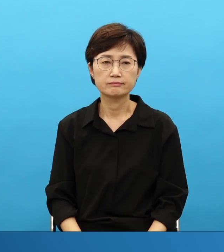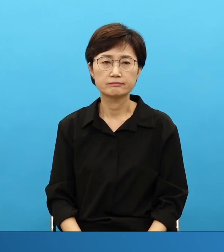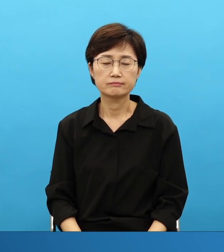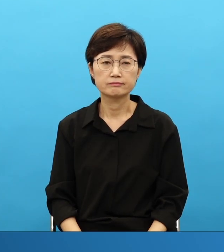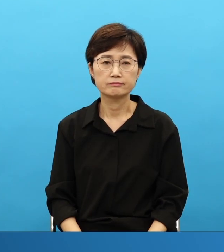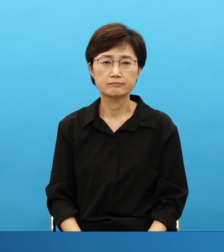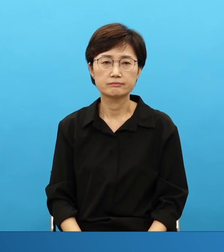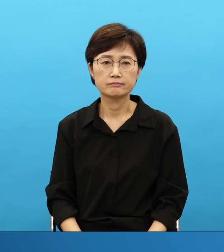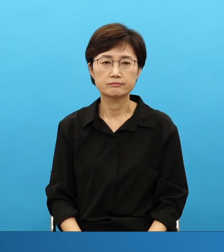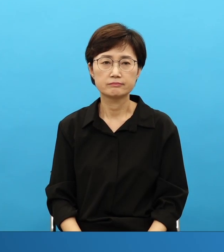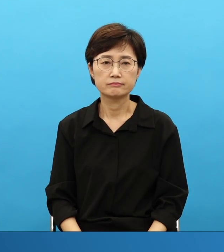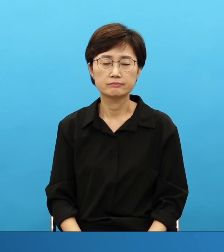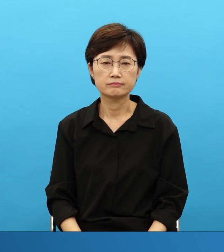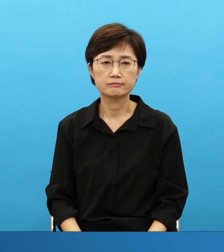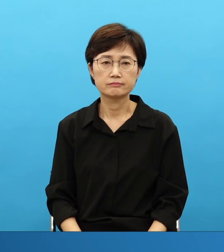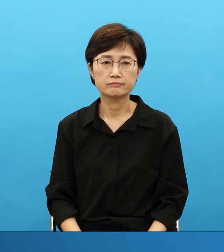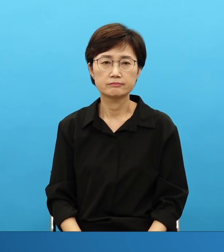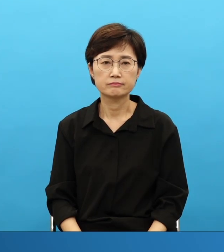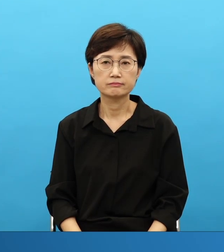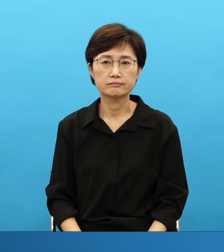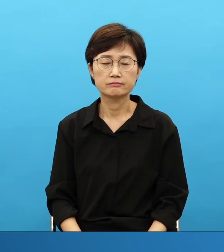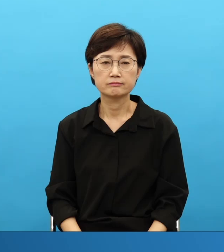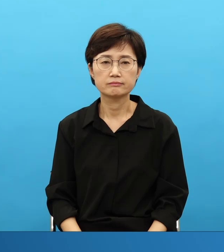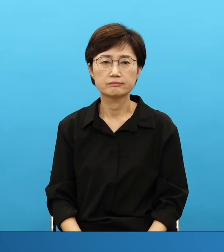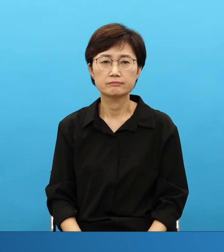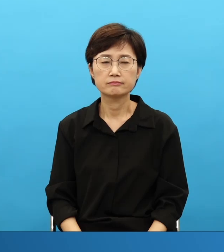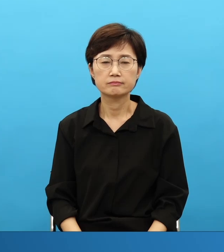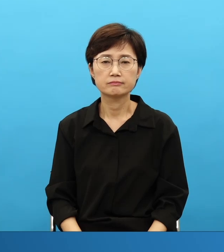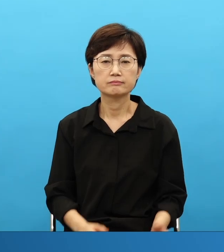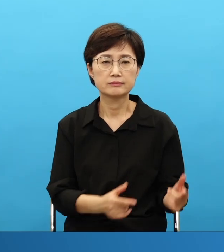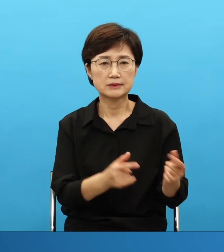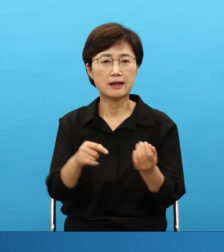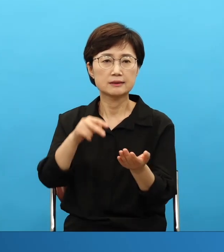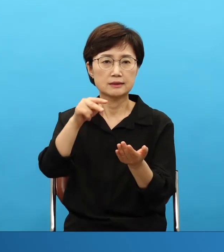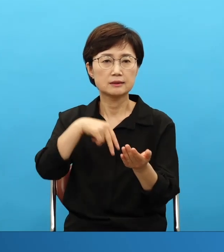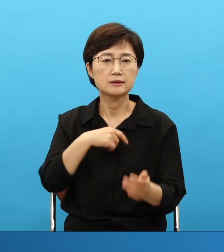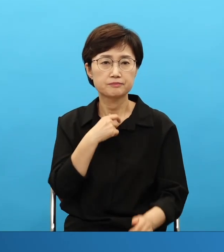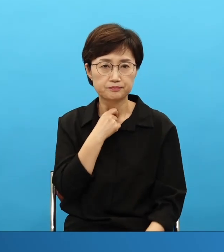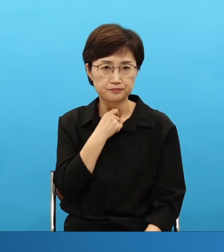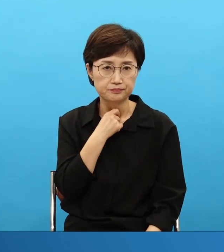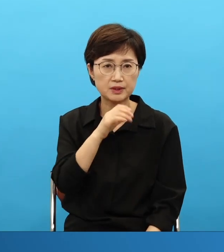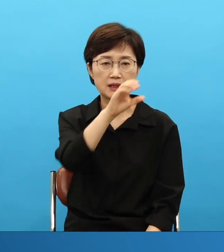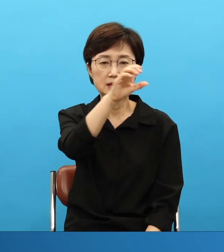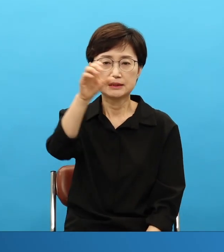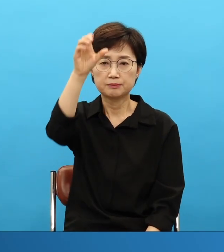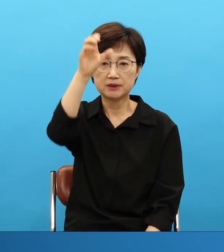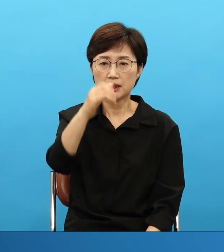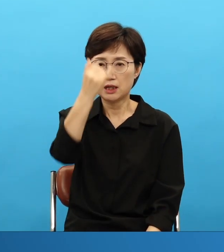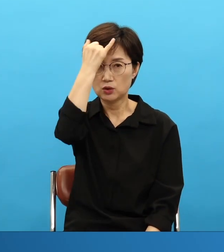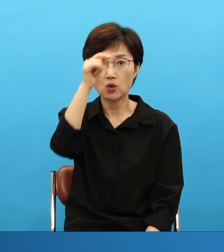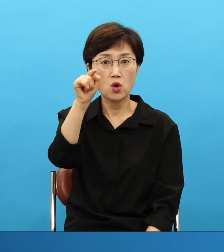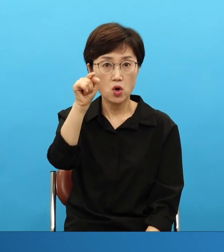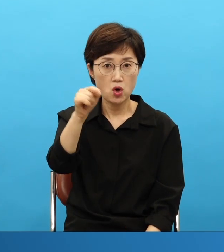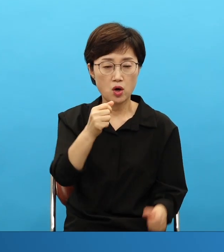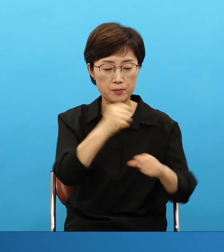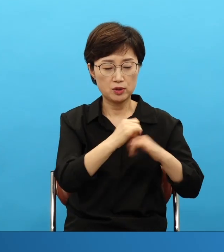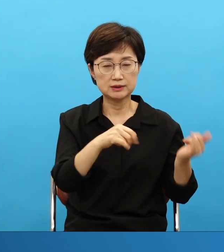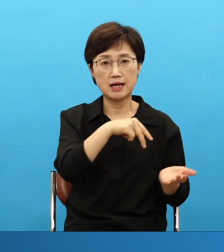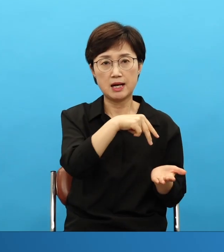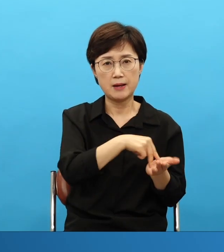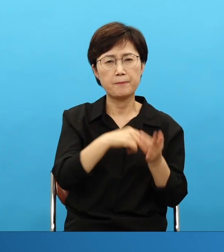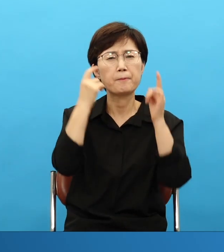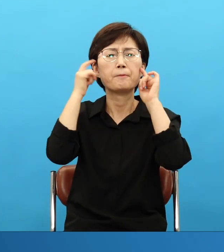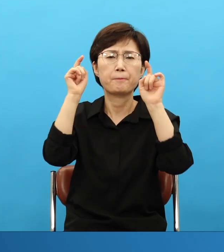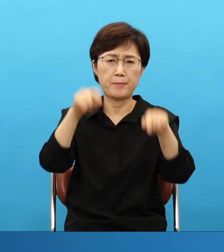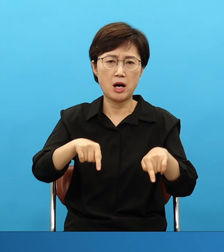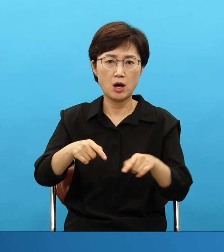말씀입니다 고린도전서 1장 18절에서 31절 말씀을 다같이 합합니다 십자가의 도가 멸망하는 자들에게는